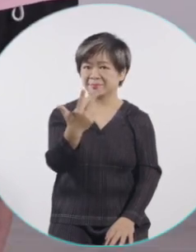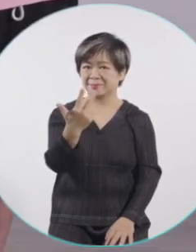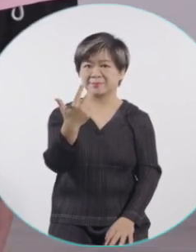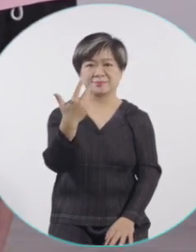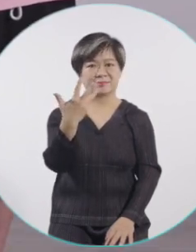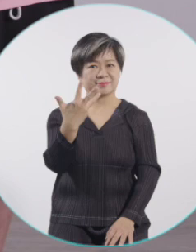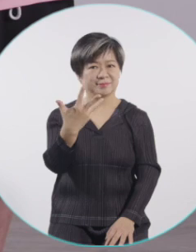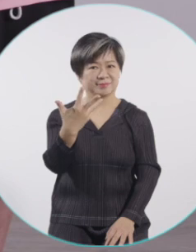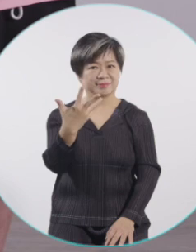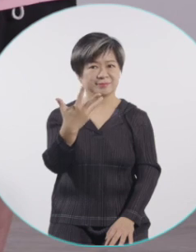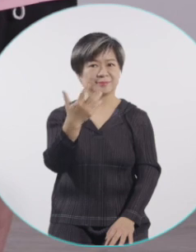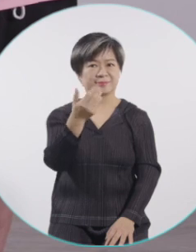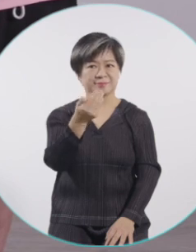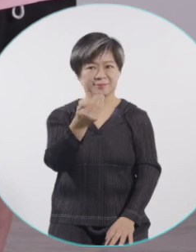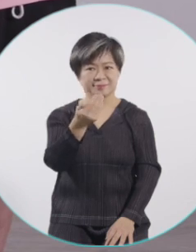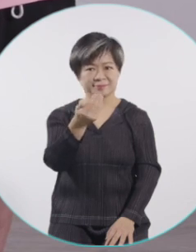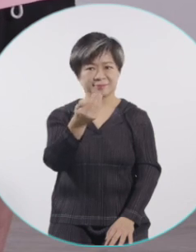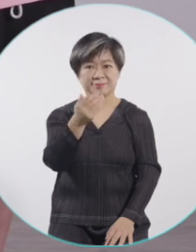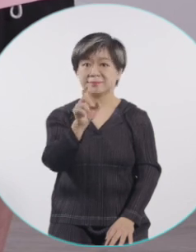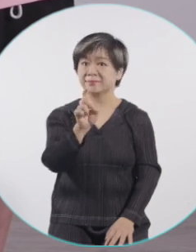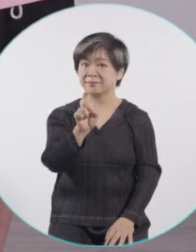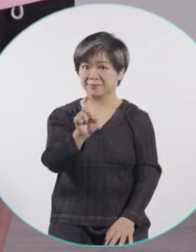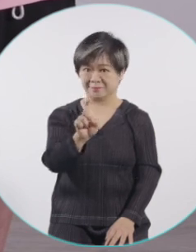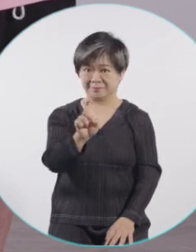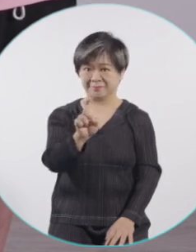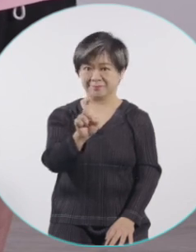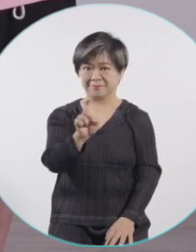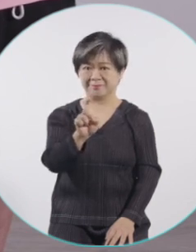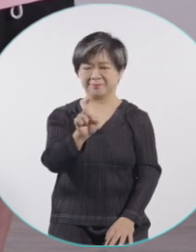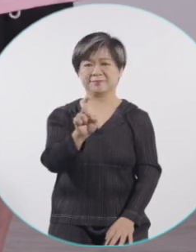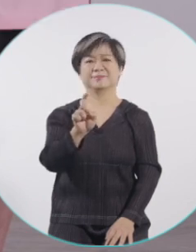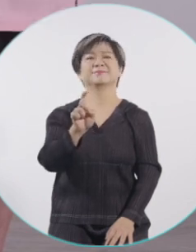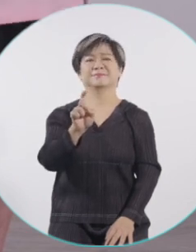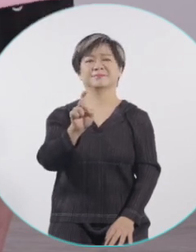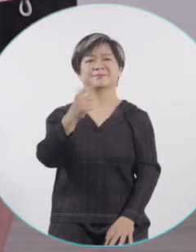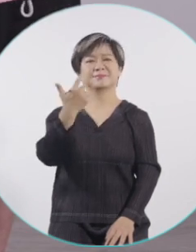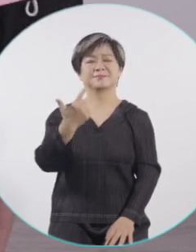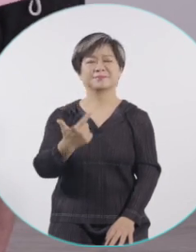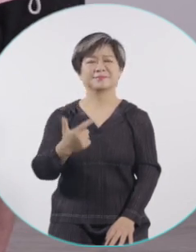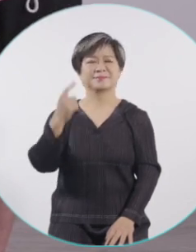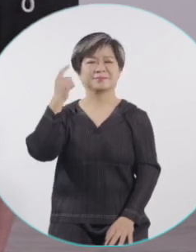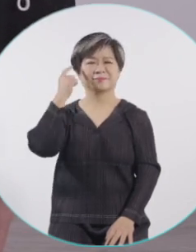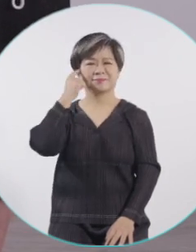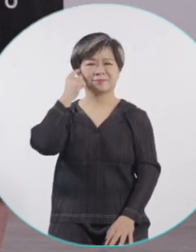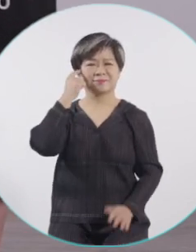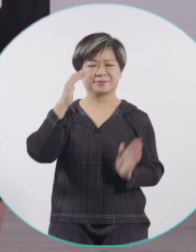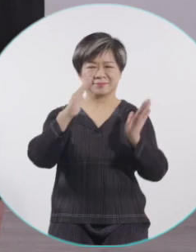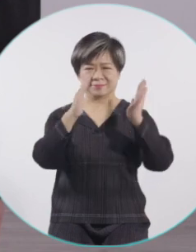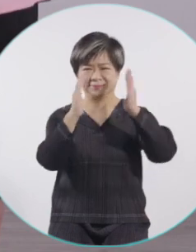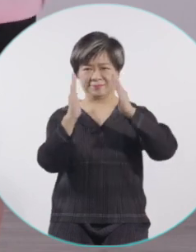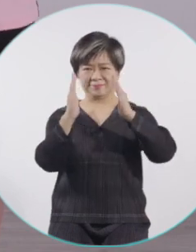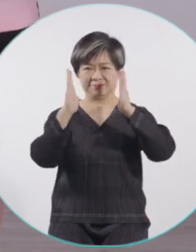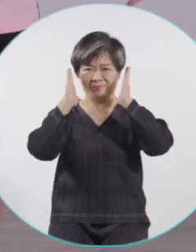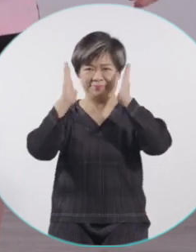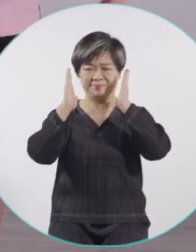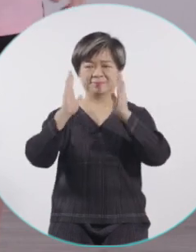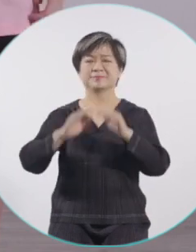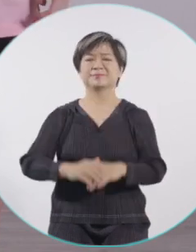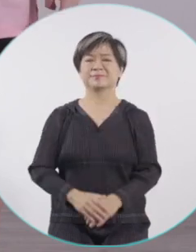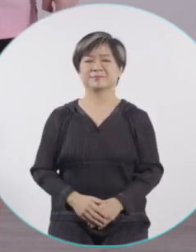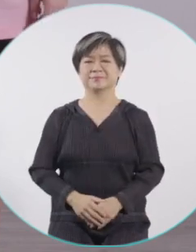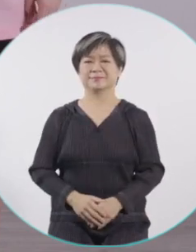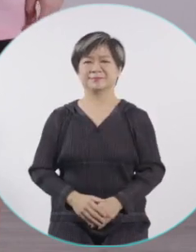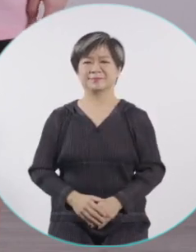七、八、九、十。好，再慢慢把你的脖子慢慢复归，把你的手放下